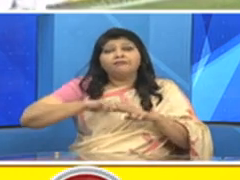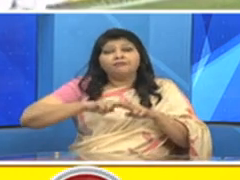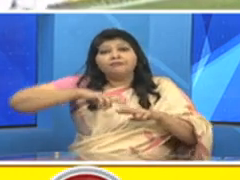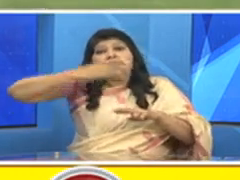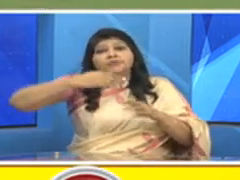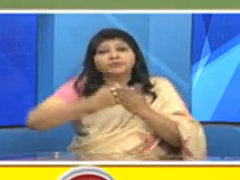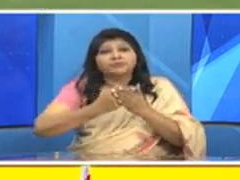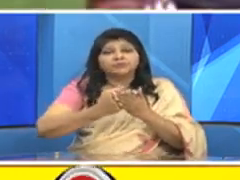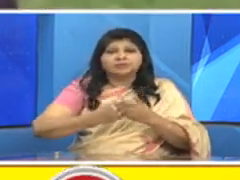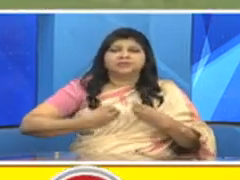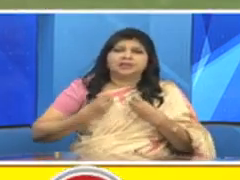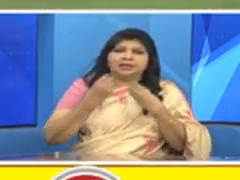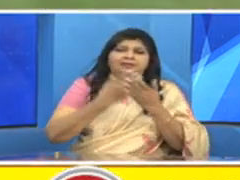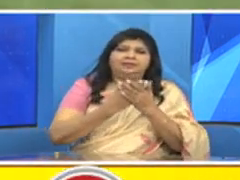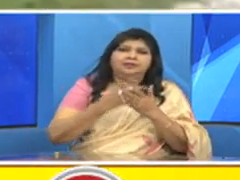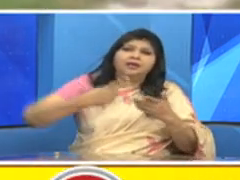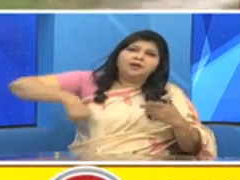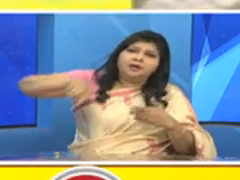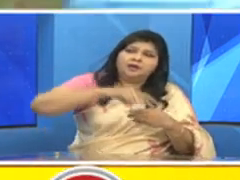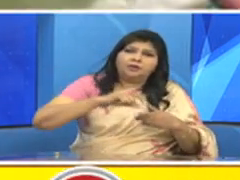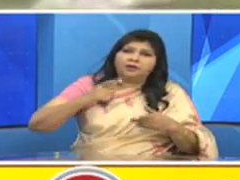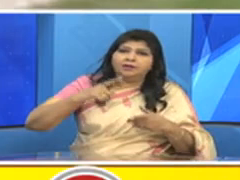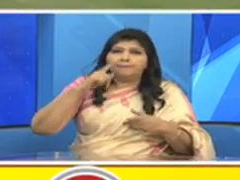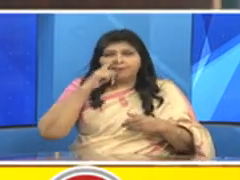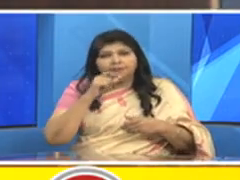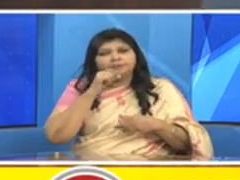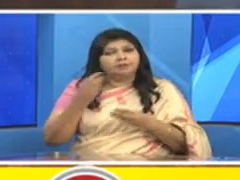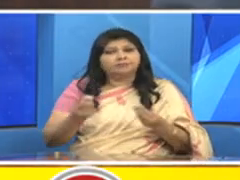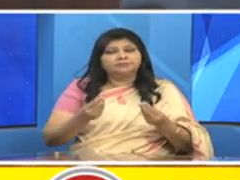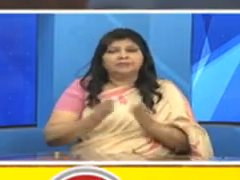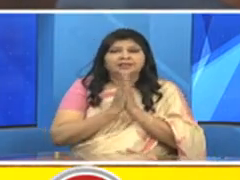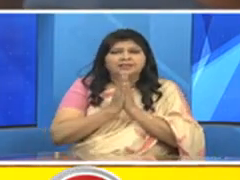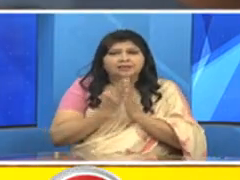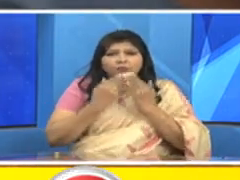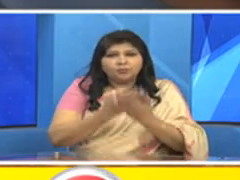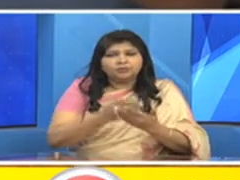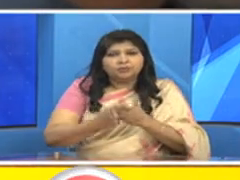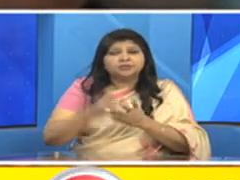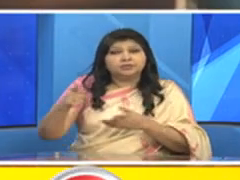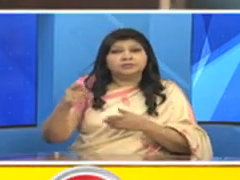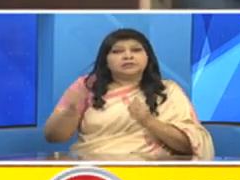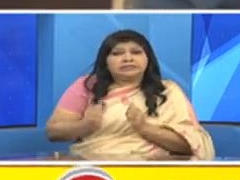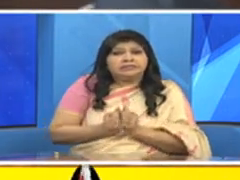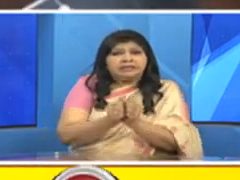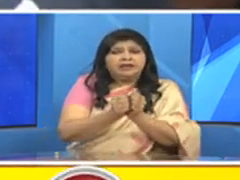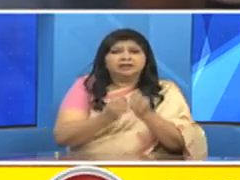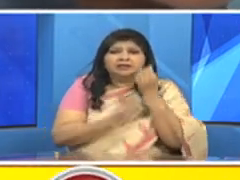सभी देशवासियों की तरफ से इन सब के पेरेंट्स को भी नमन करता हूं, जिन्होंने गरीबी को